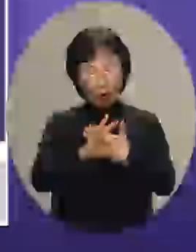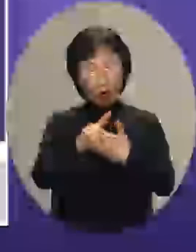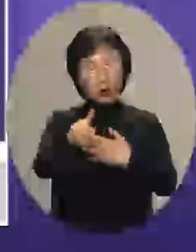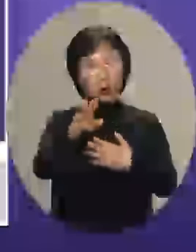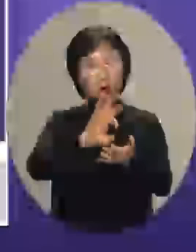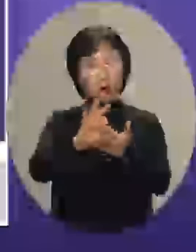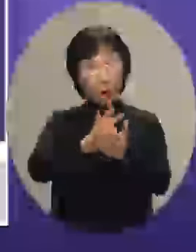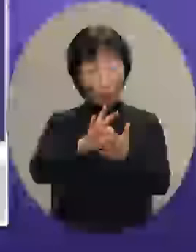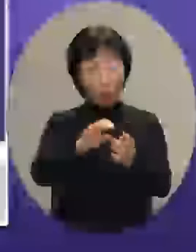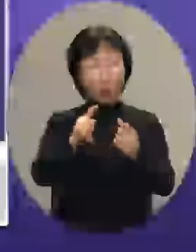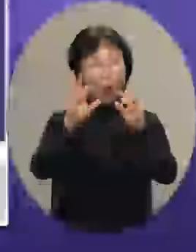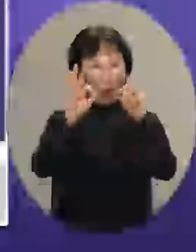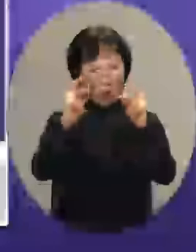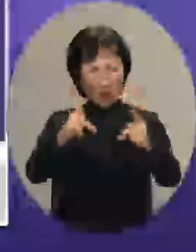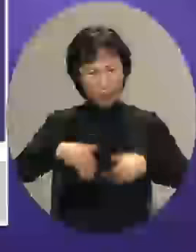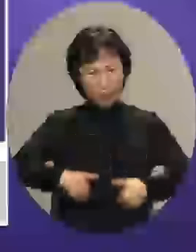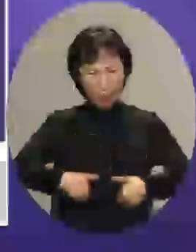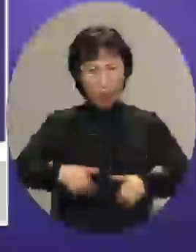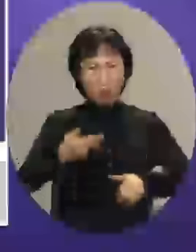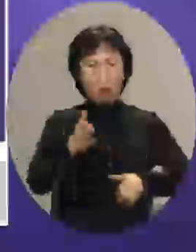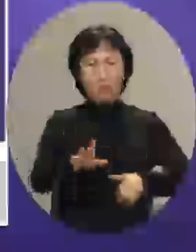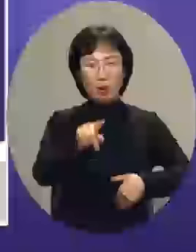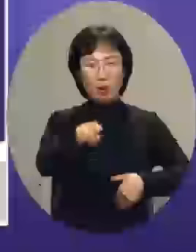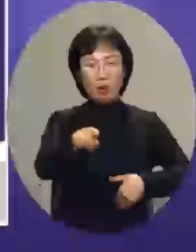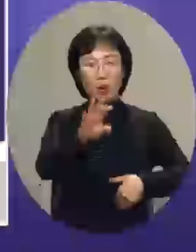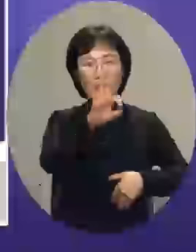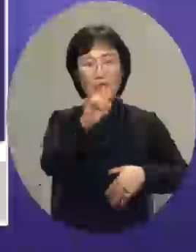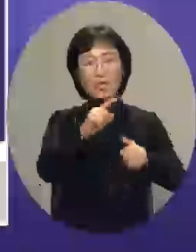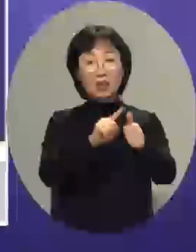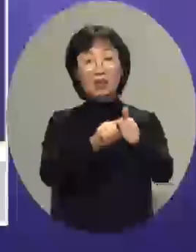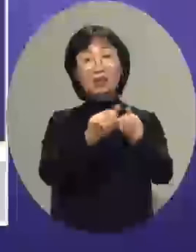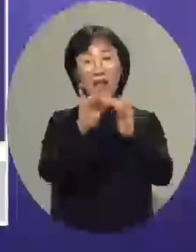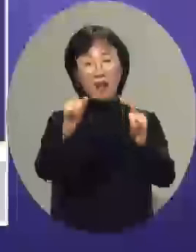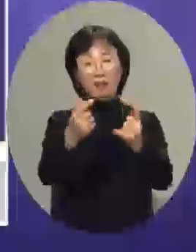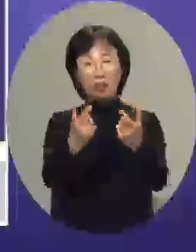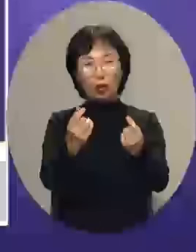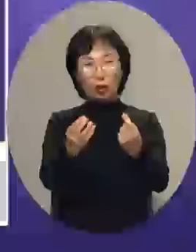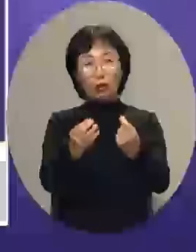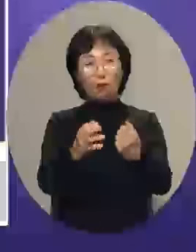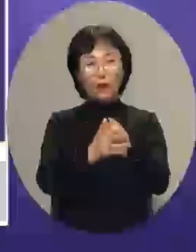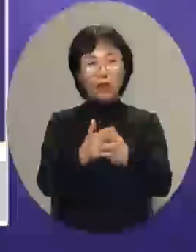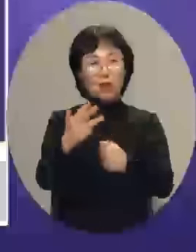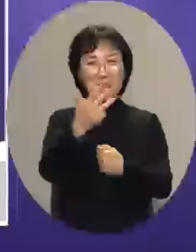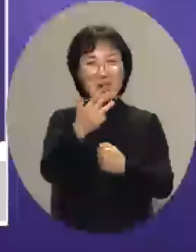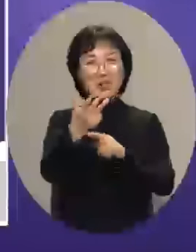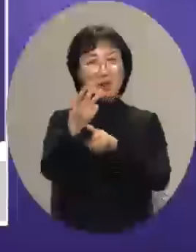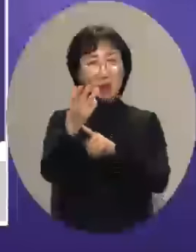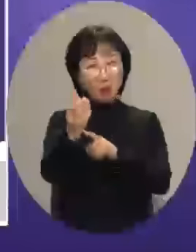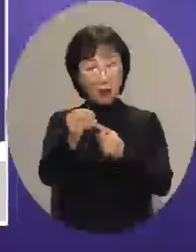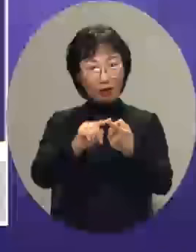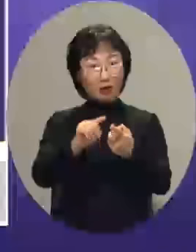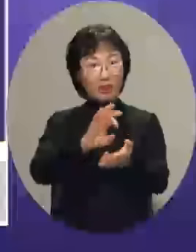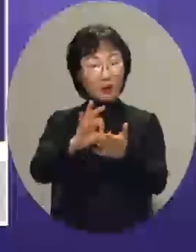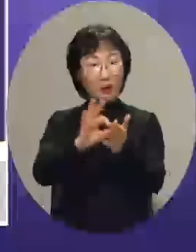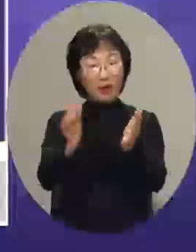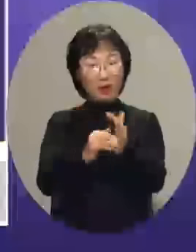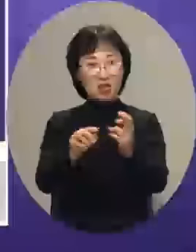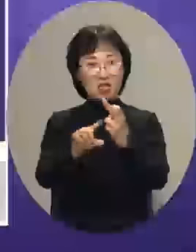하면 그렇죠. 그럼 오케이 해야죠. 예. 다만 이제 이성윤 후보처럼 이렇게 8천만 원을 쓰고 아니